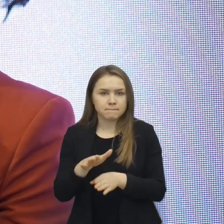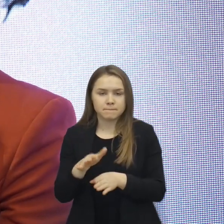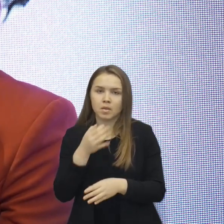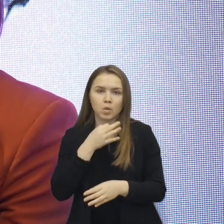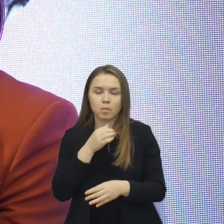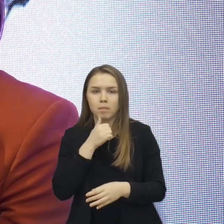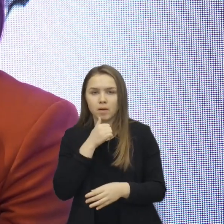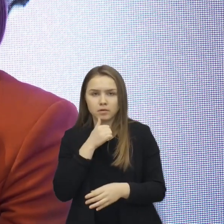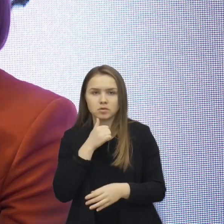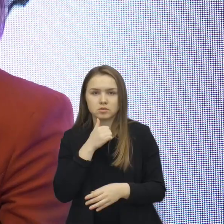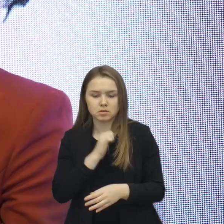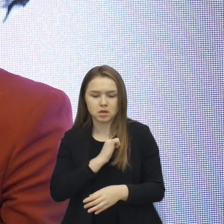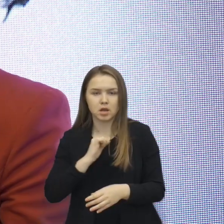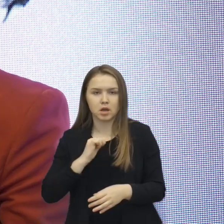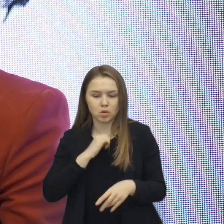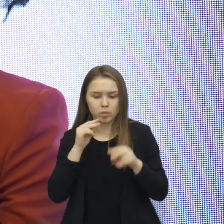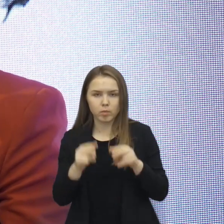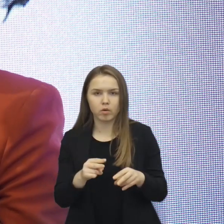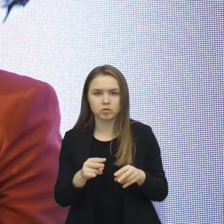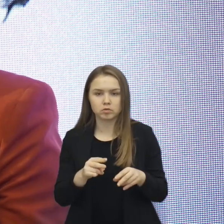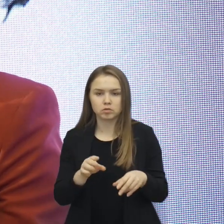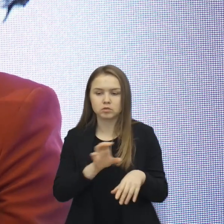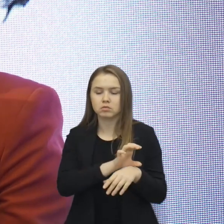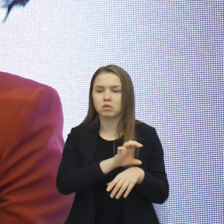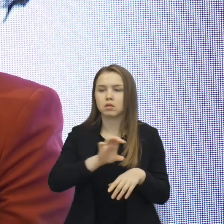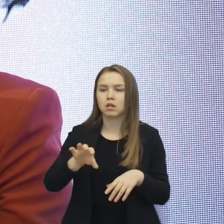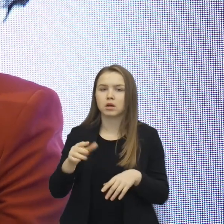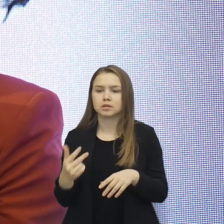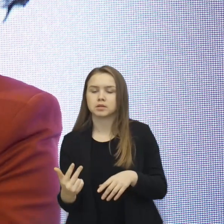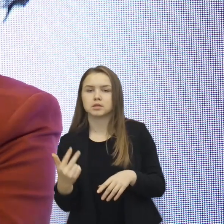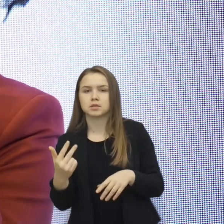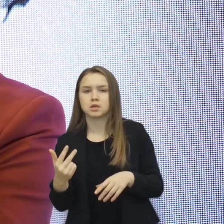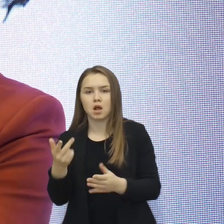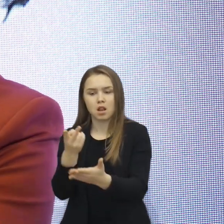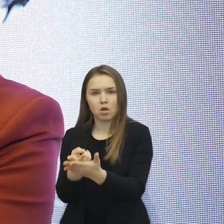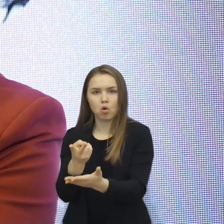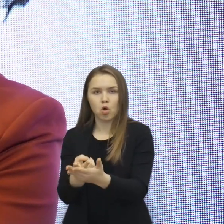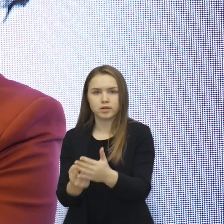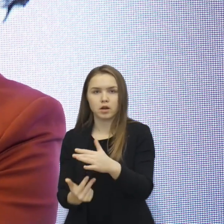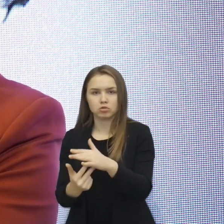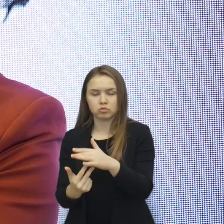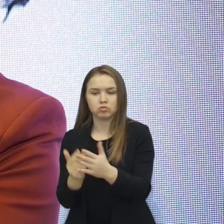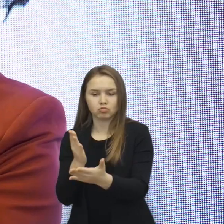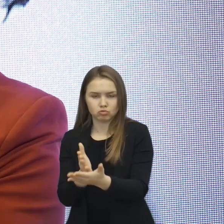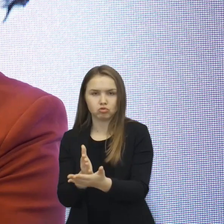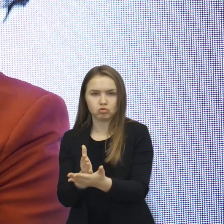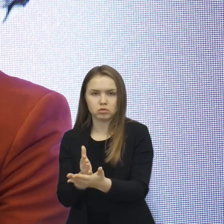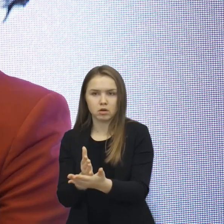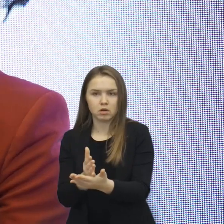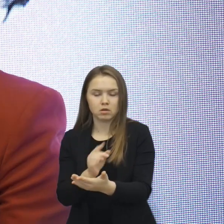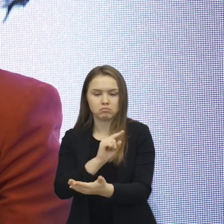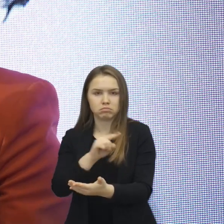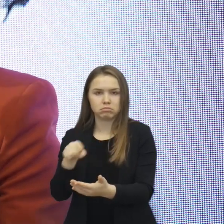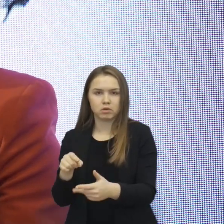gydytojai vis dar laikosi principo, kad reikia siūsti žmonės būtinai į tretinę lygio ligoninę, reiškia tik 3 tokios vietos